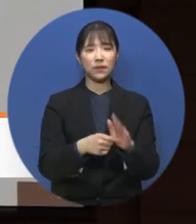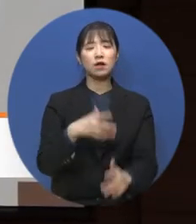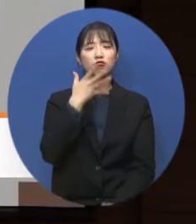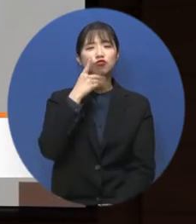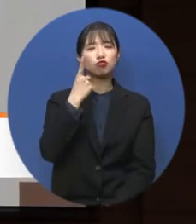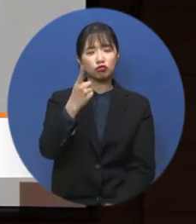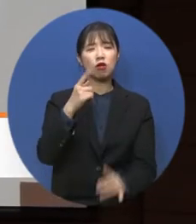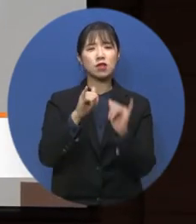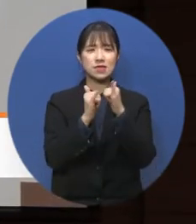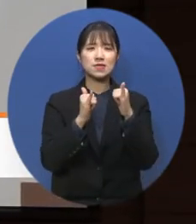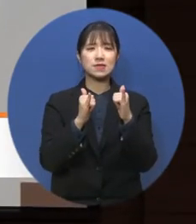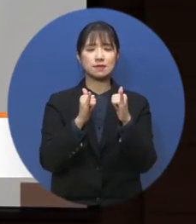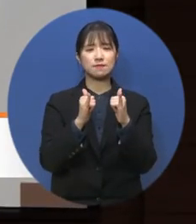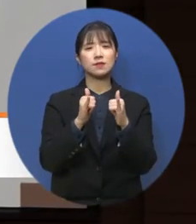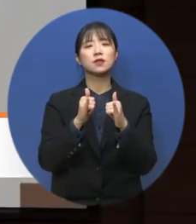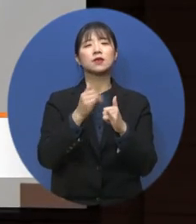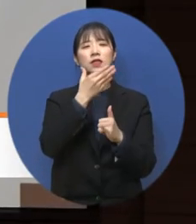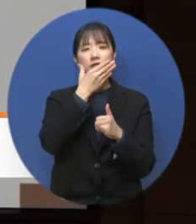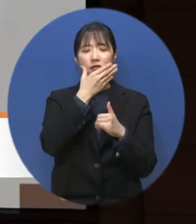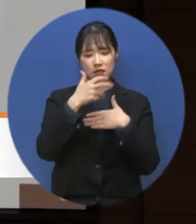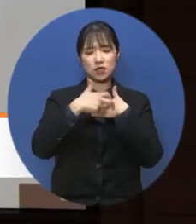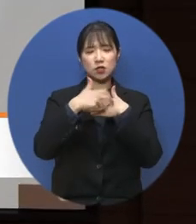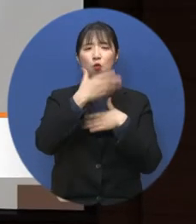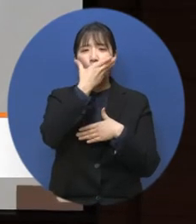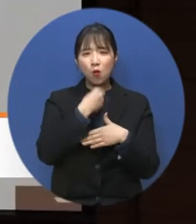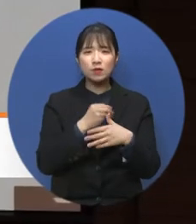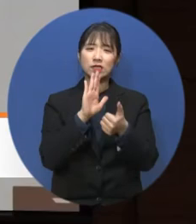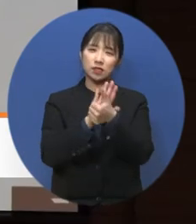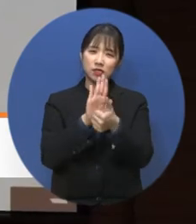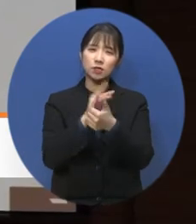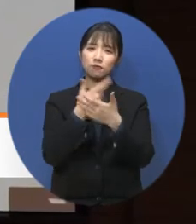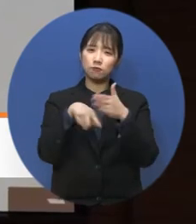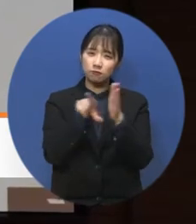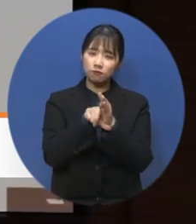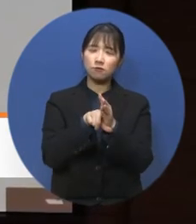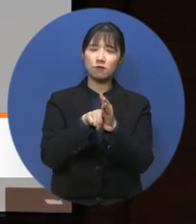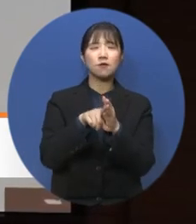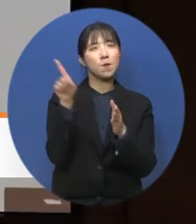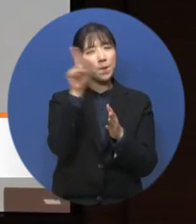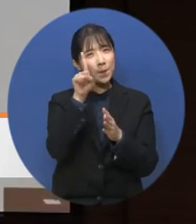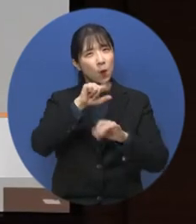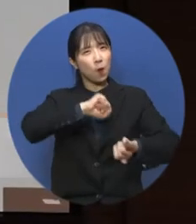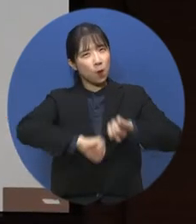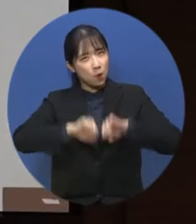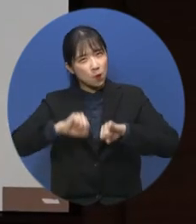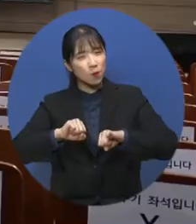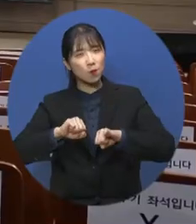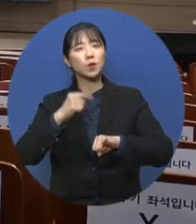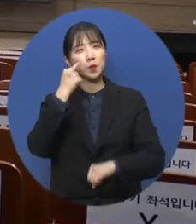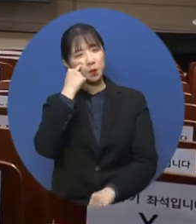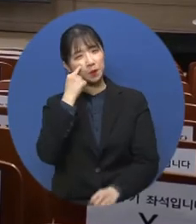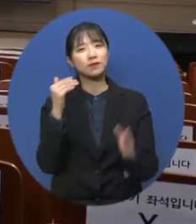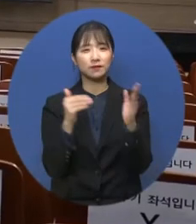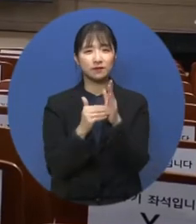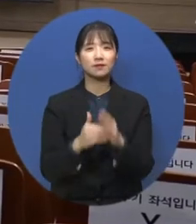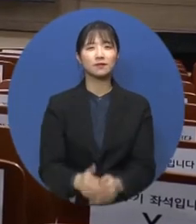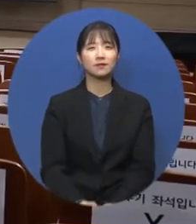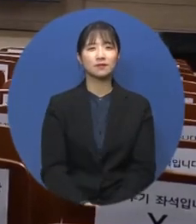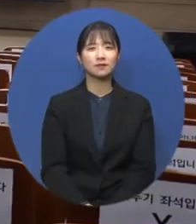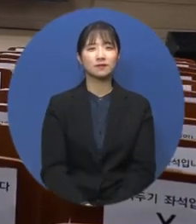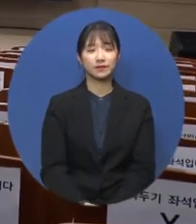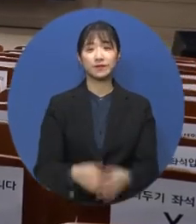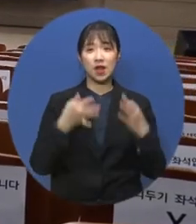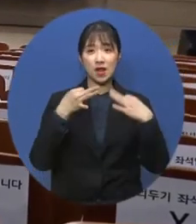시민의 의료복지 실현을 위한 동행의 발자취를 되돌아보았습니다.